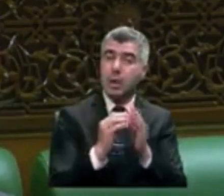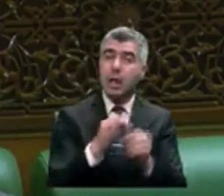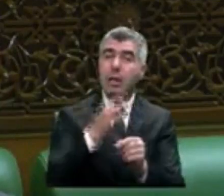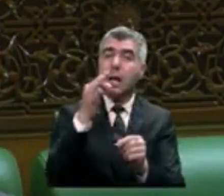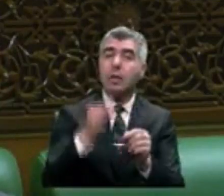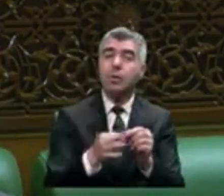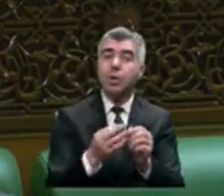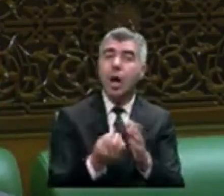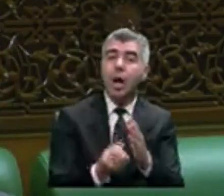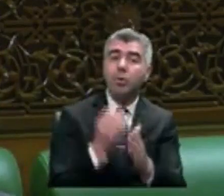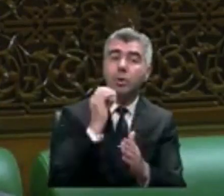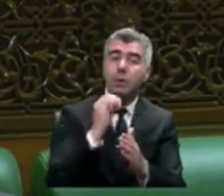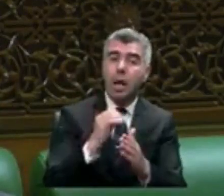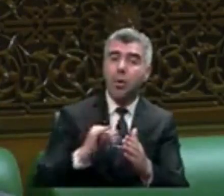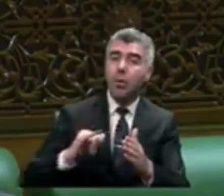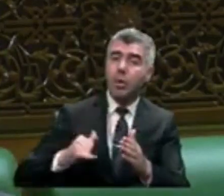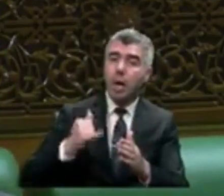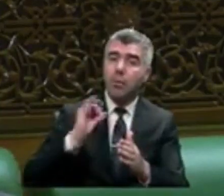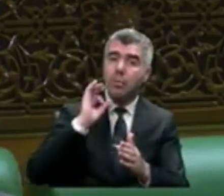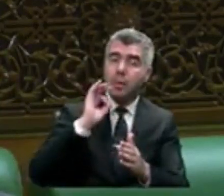وتطوير مهاره